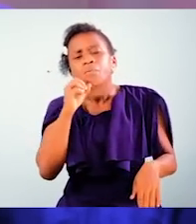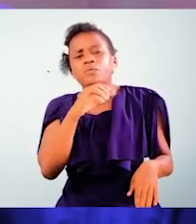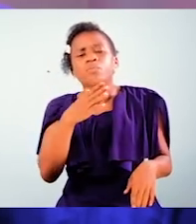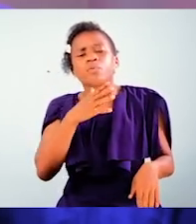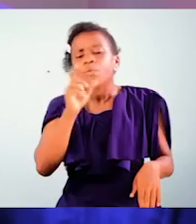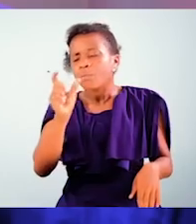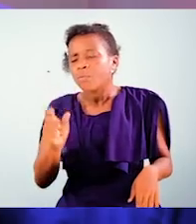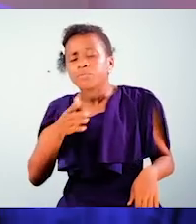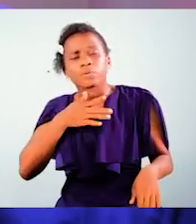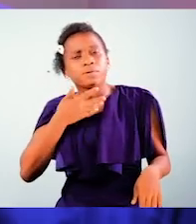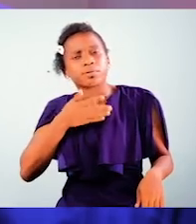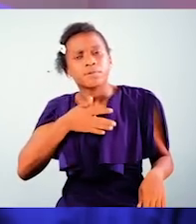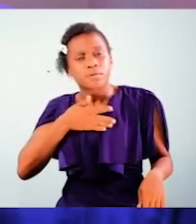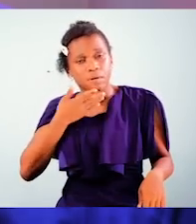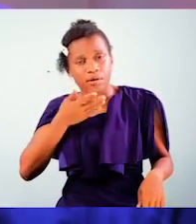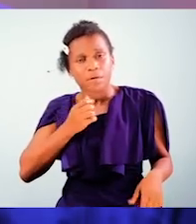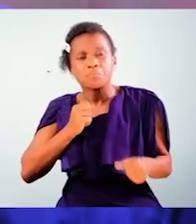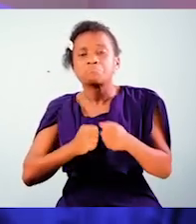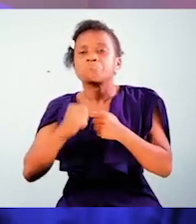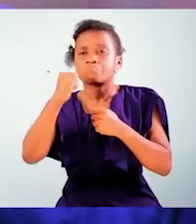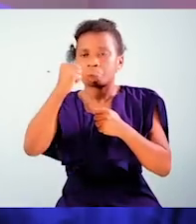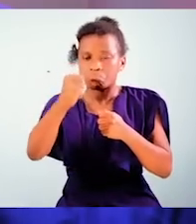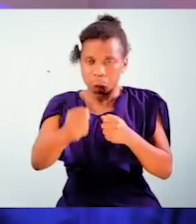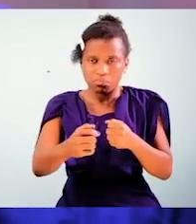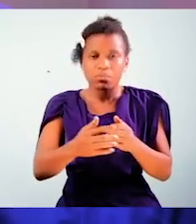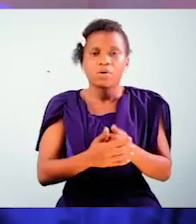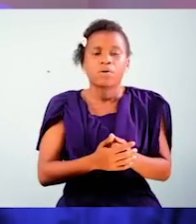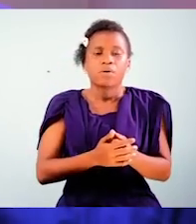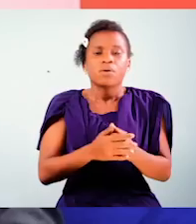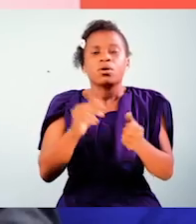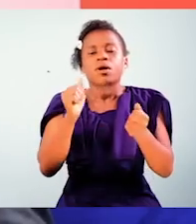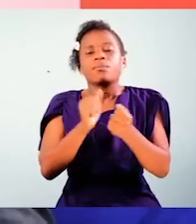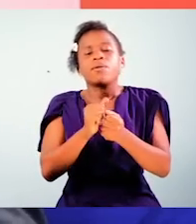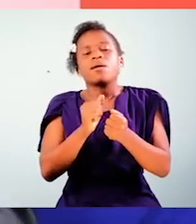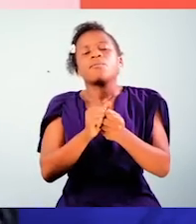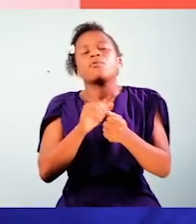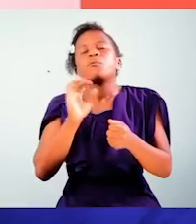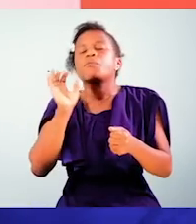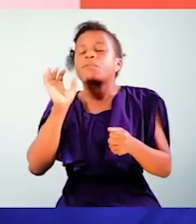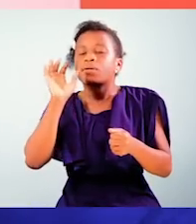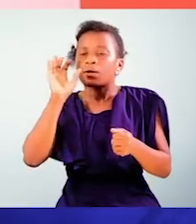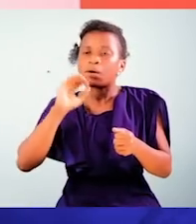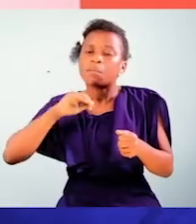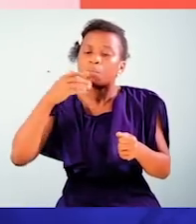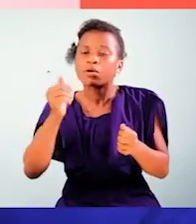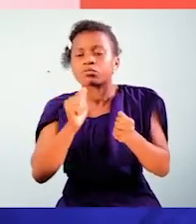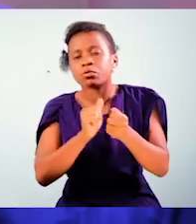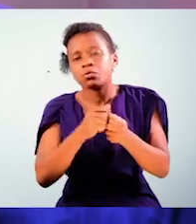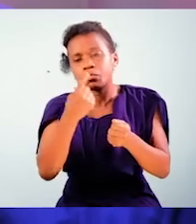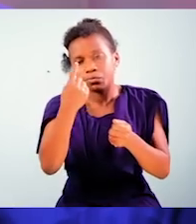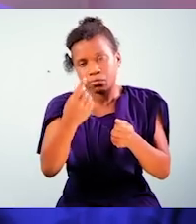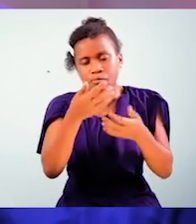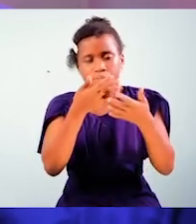hatua. Lakini sasa unaona haya mambo yamekwenda mpaka mwezi wa 11. Bunge la 11 ndio swala la